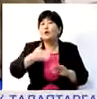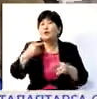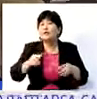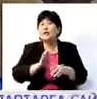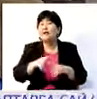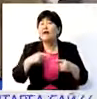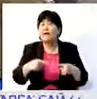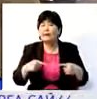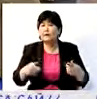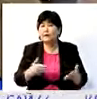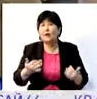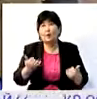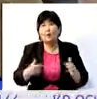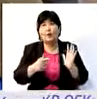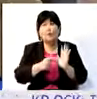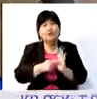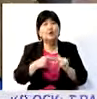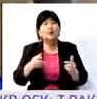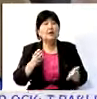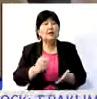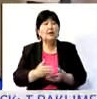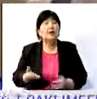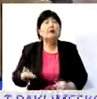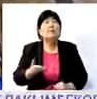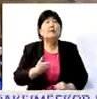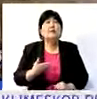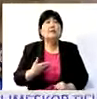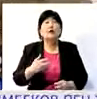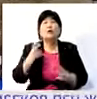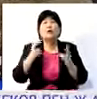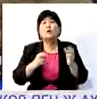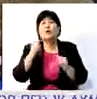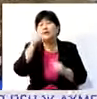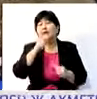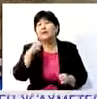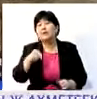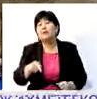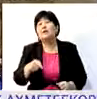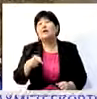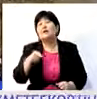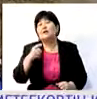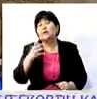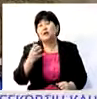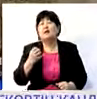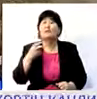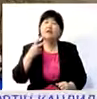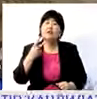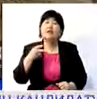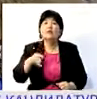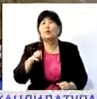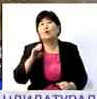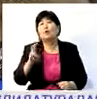әр түрлінен 7 түрі бар. Біздің өндіріс жылына 1,5-2 тоннаға дейін өндіріледі.